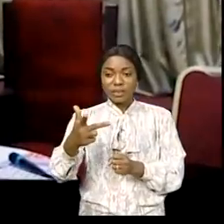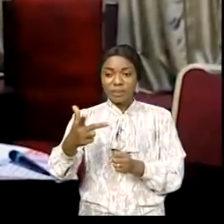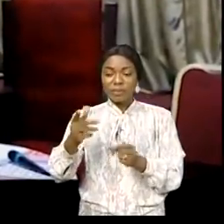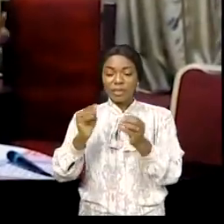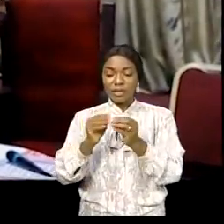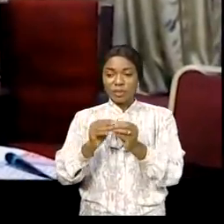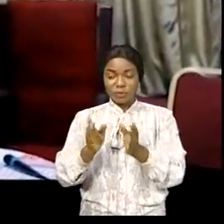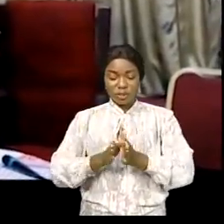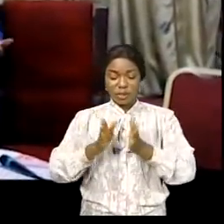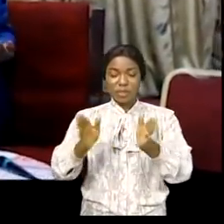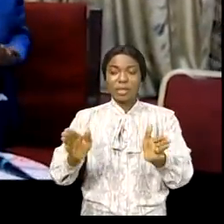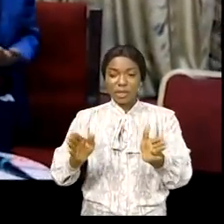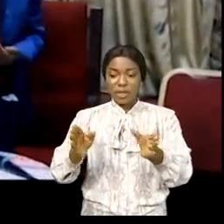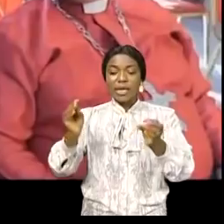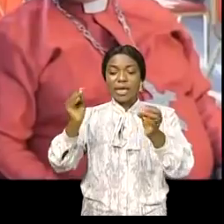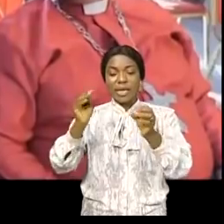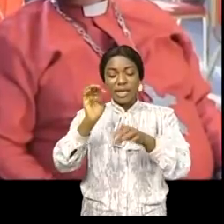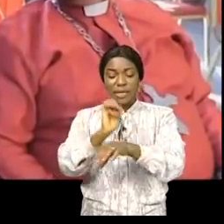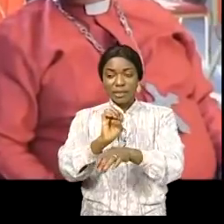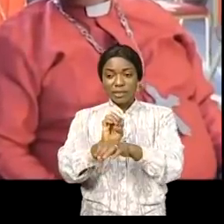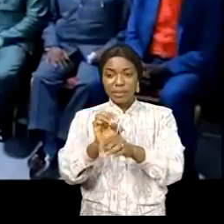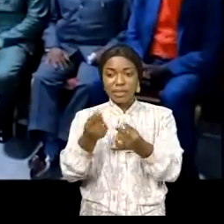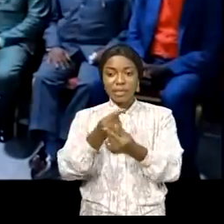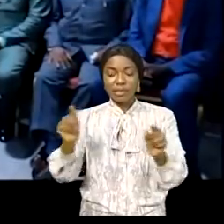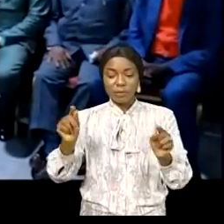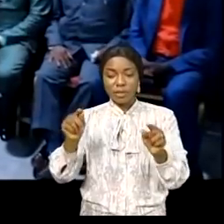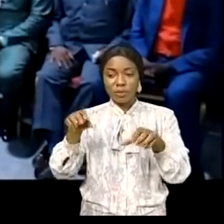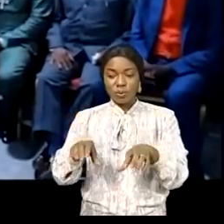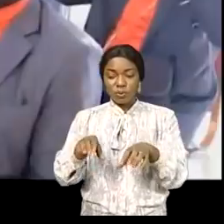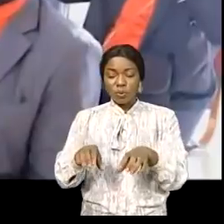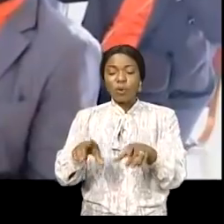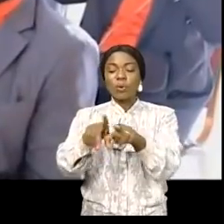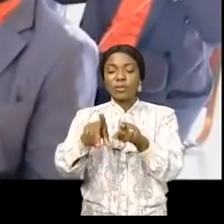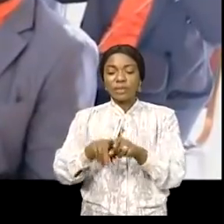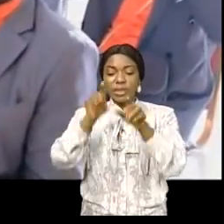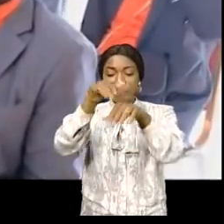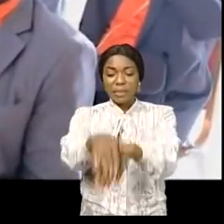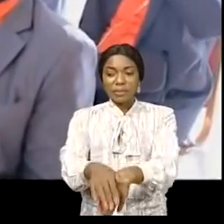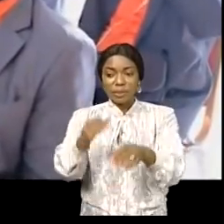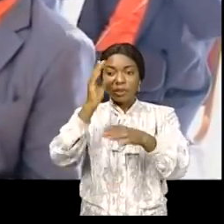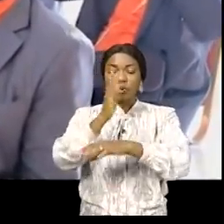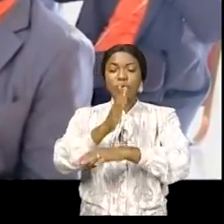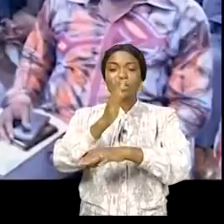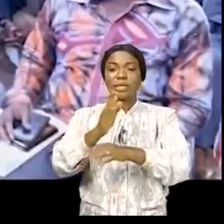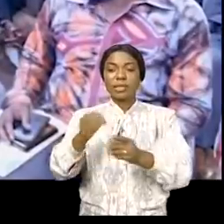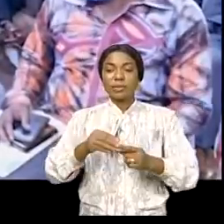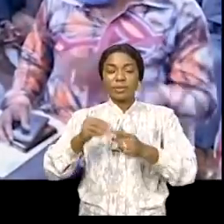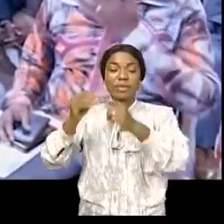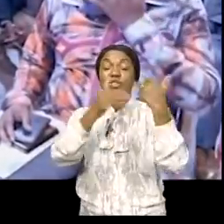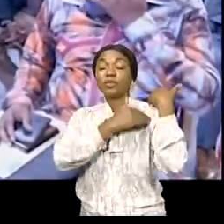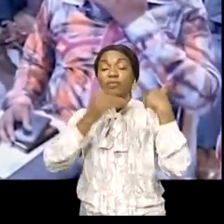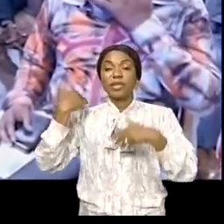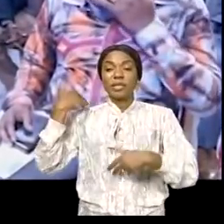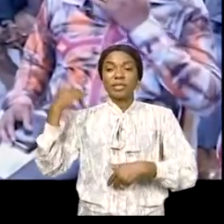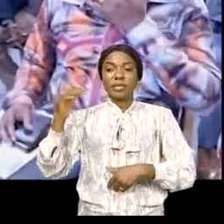Synode National de l'Union des Églises Indépendantes du Congo, qu'avait connu la participation du conseil principal, du chef de l'État au